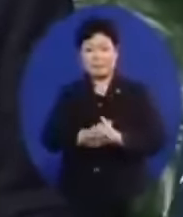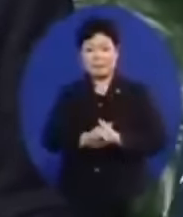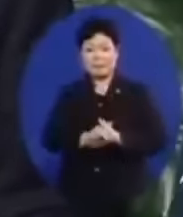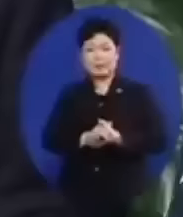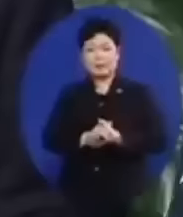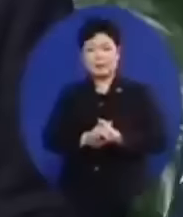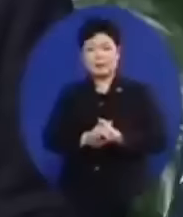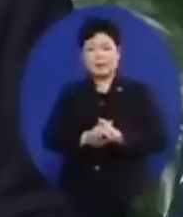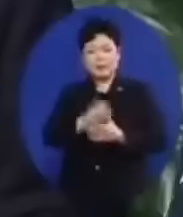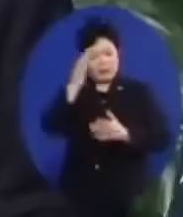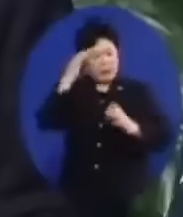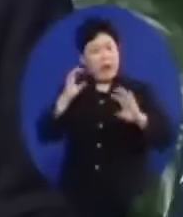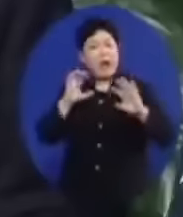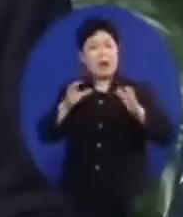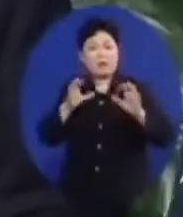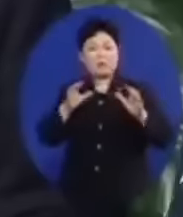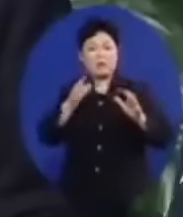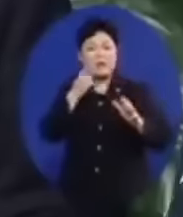그때 우리 한국에